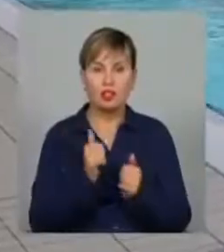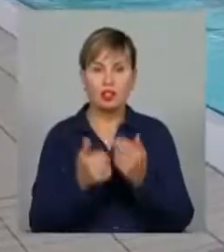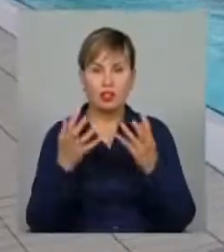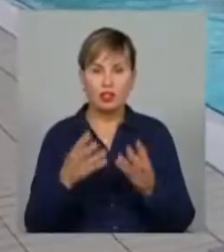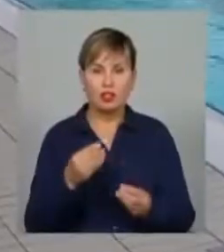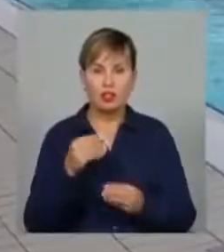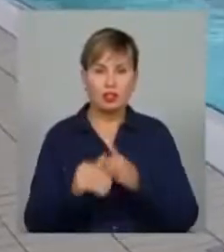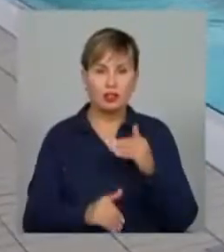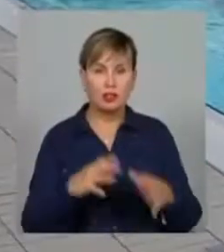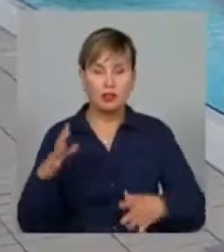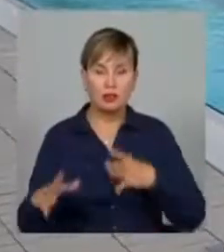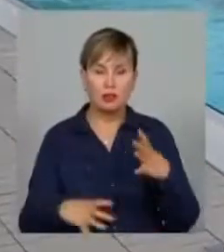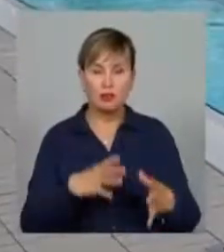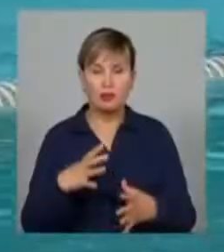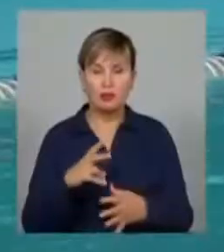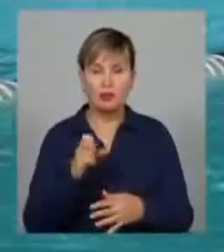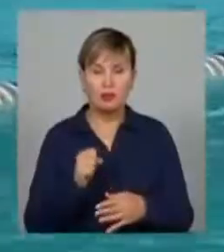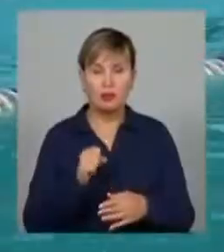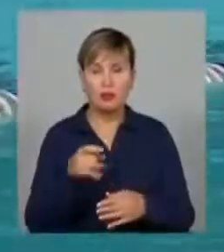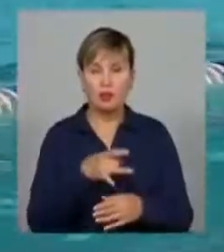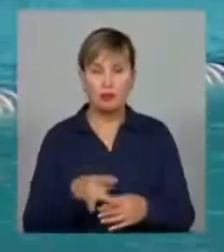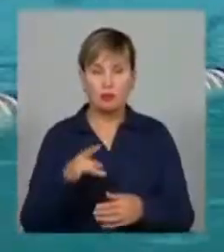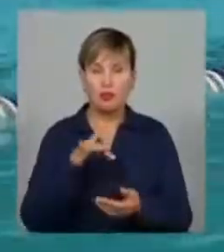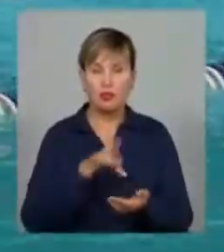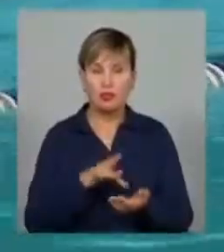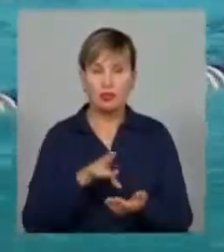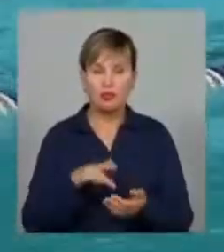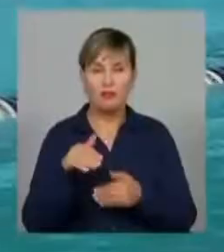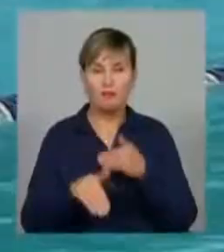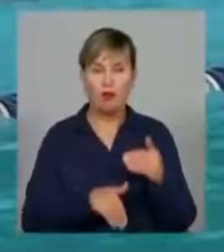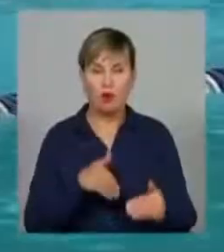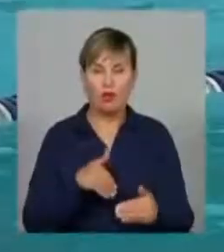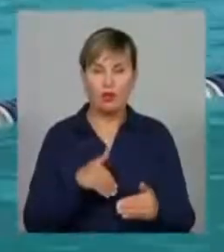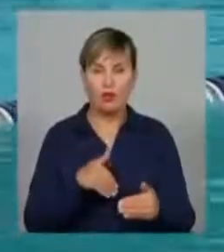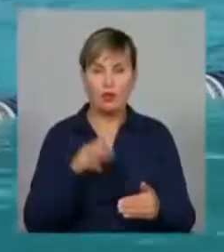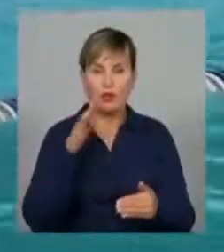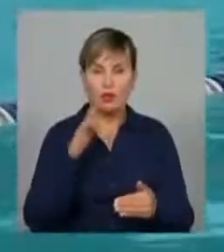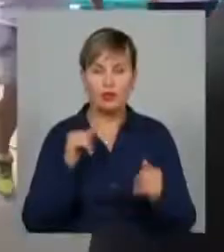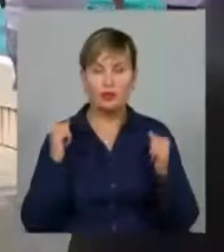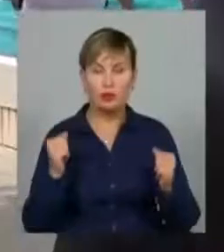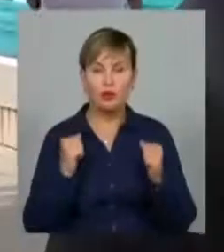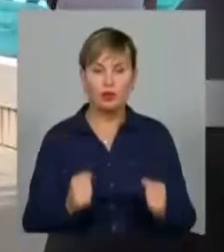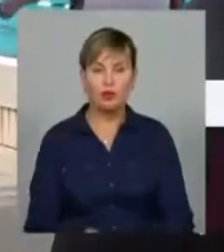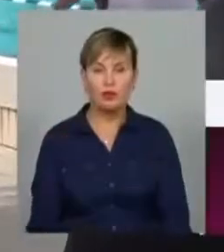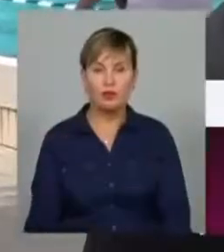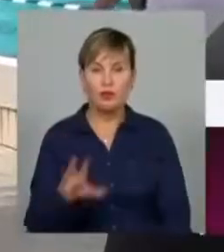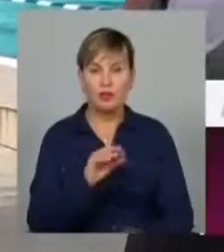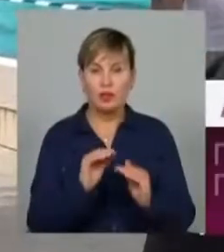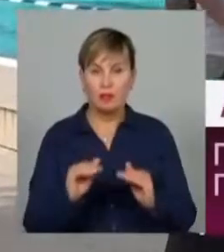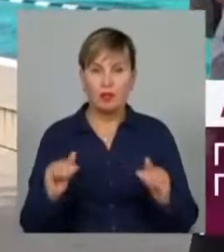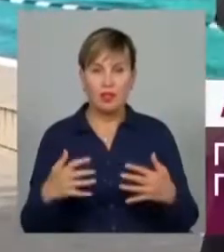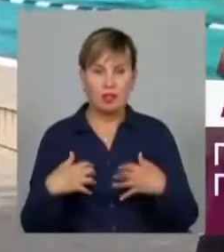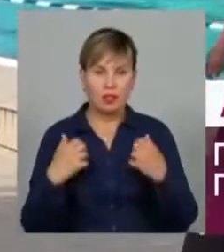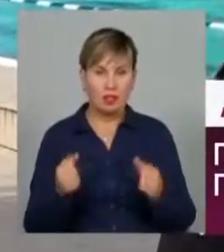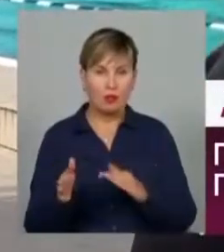ежедневно оттачивают приемы взаимодействия на базе Республиканского центра водных видов спорта. Все ребята здоровы.